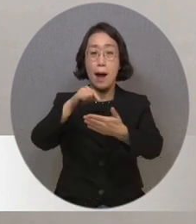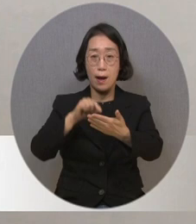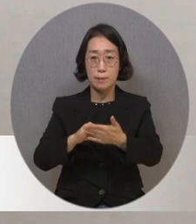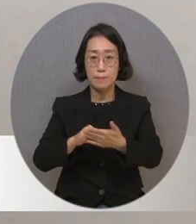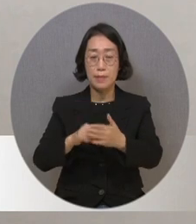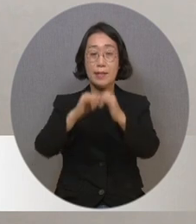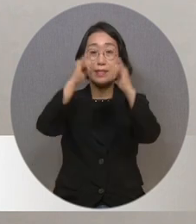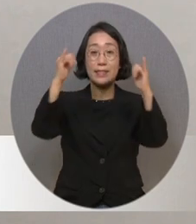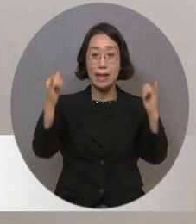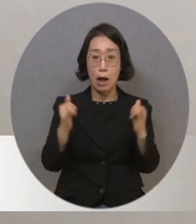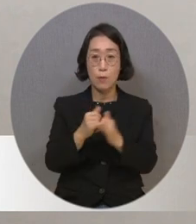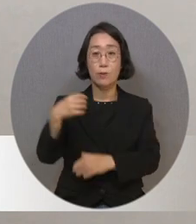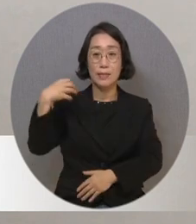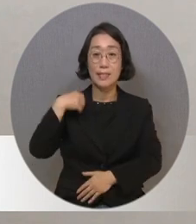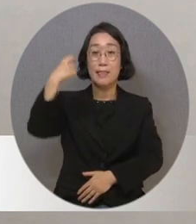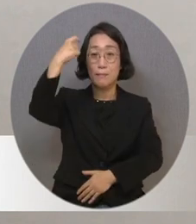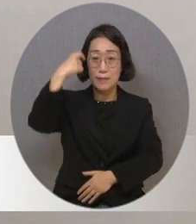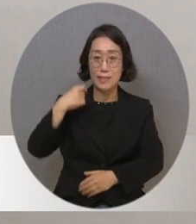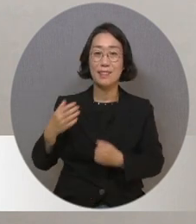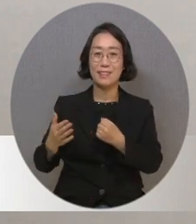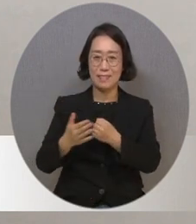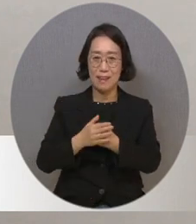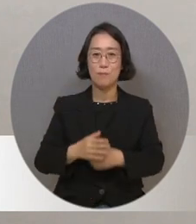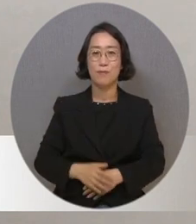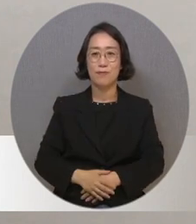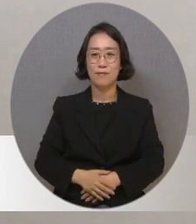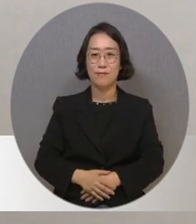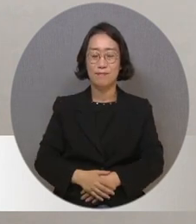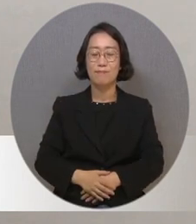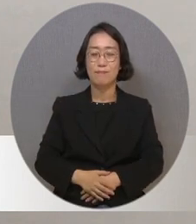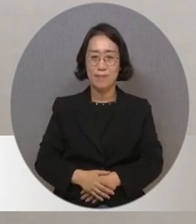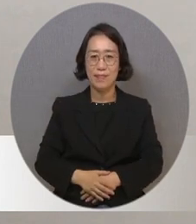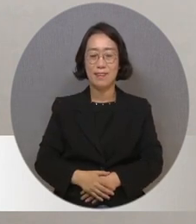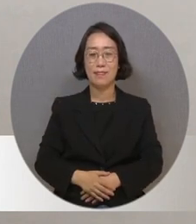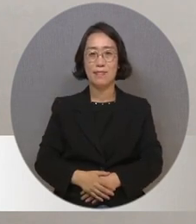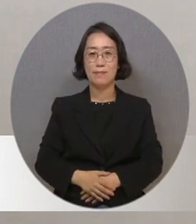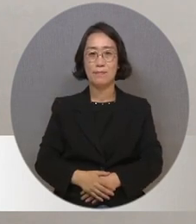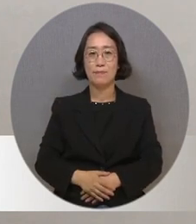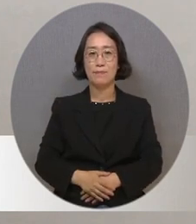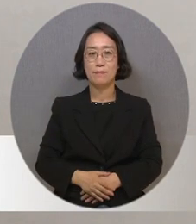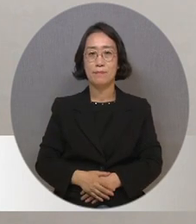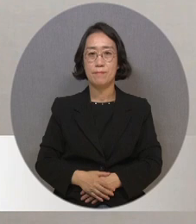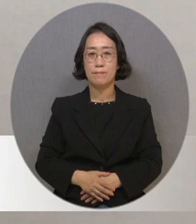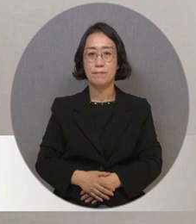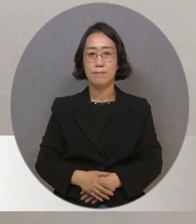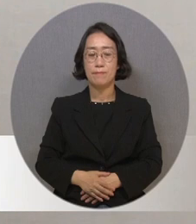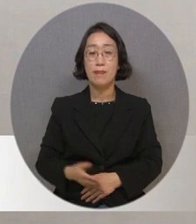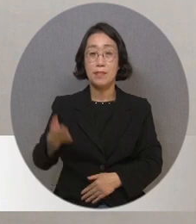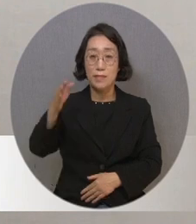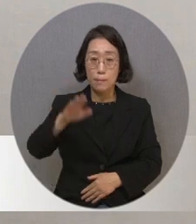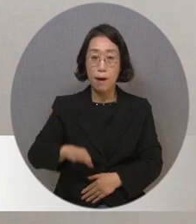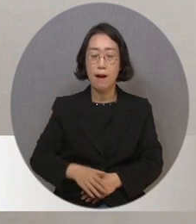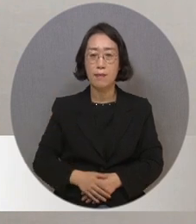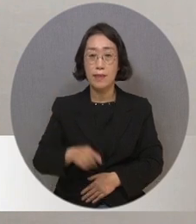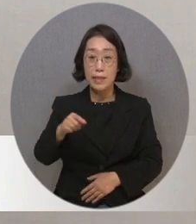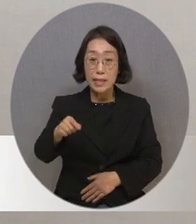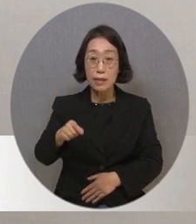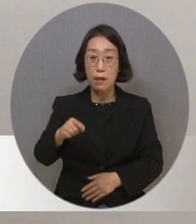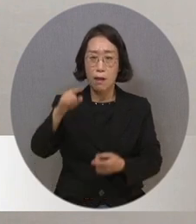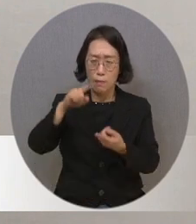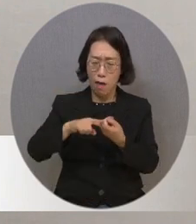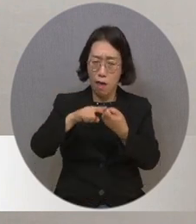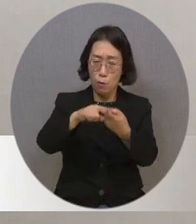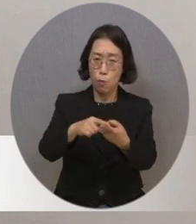어떤 사회적 책임 의식 이런 것이었지 않았을까 하는 생각을 합니다 어 그렇지만 이제이 제도가